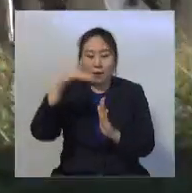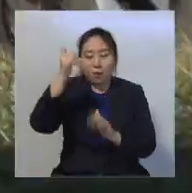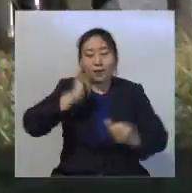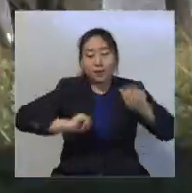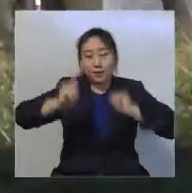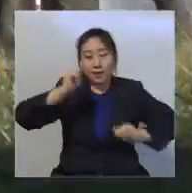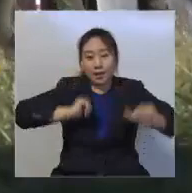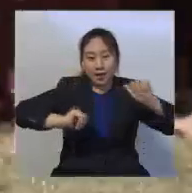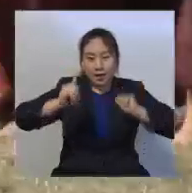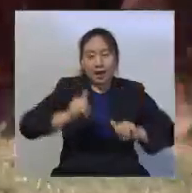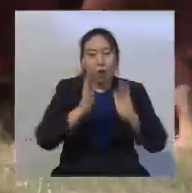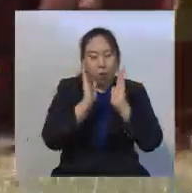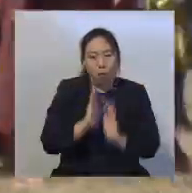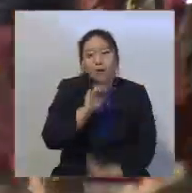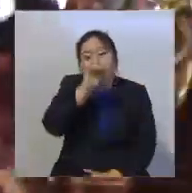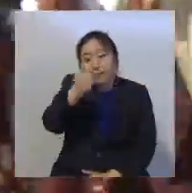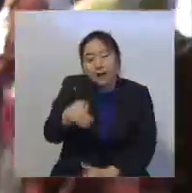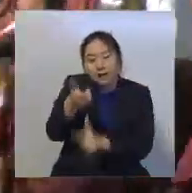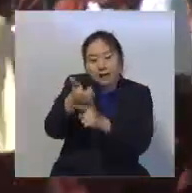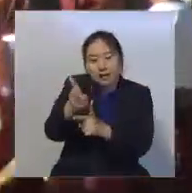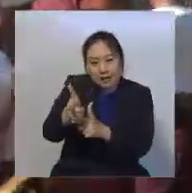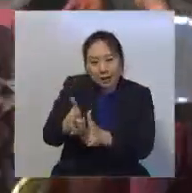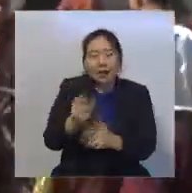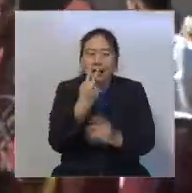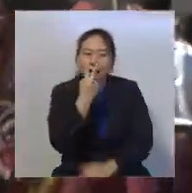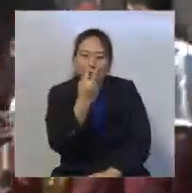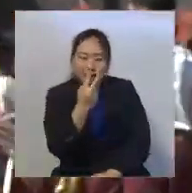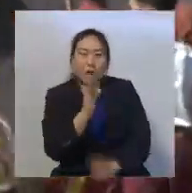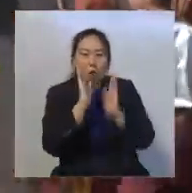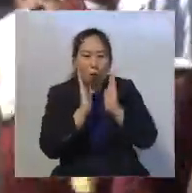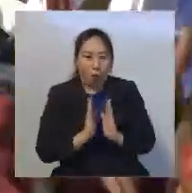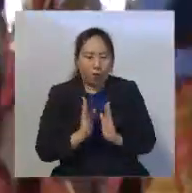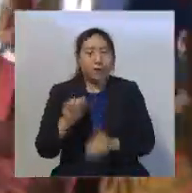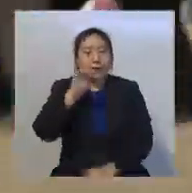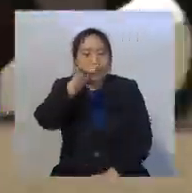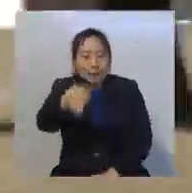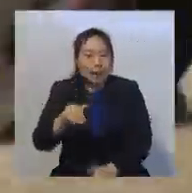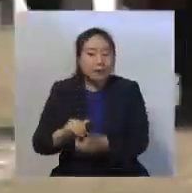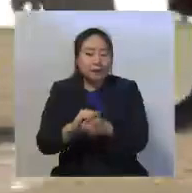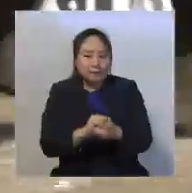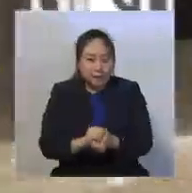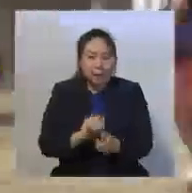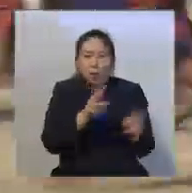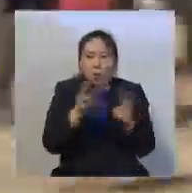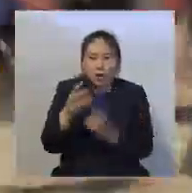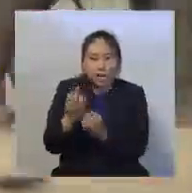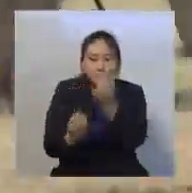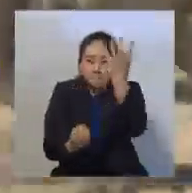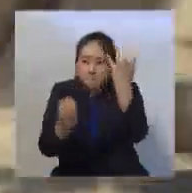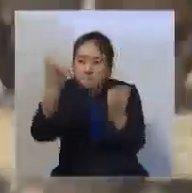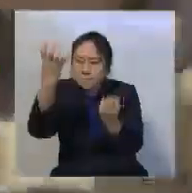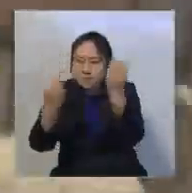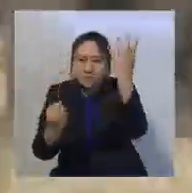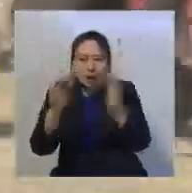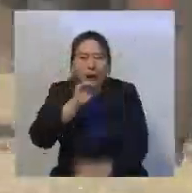จียงคนเลี้ยงช้างที่แสดงให้เห็นถึงวิถีคนกับช้างของชาวกุยตั้งแต่การจับช้างป่าแบบพลช้างการฝึกและใช้งานจน